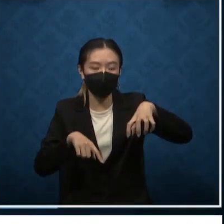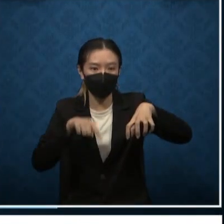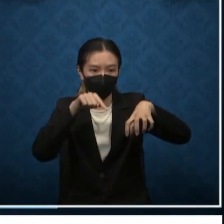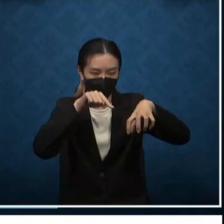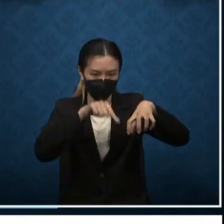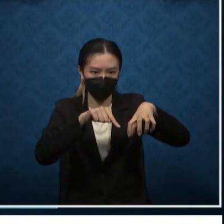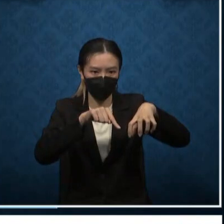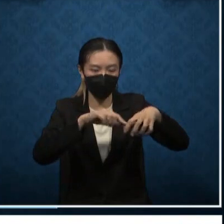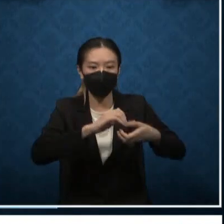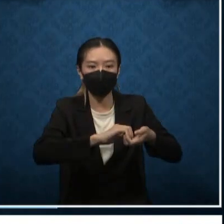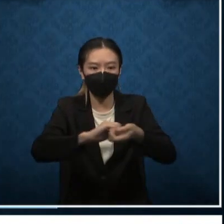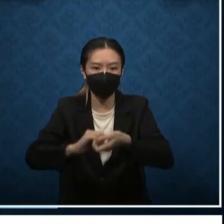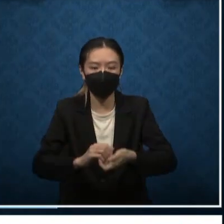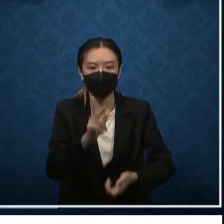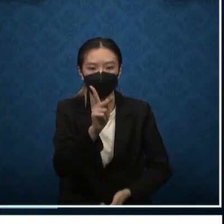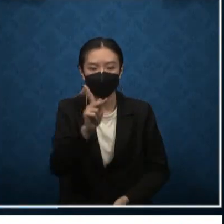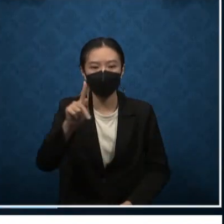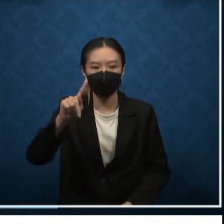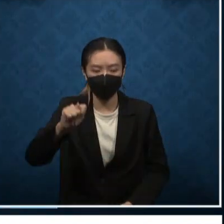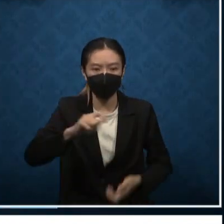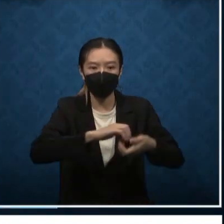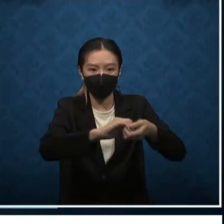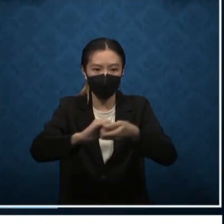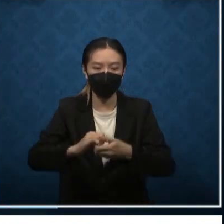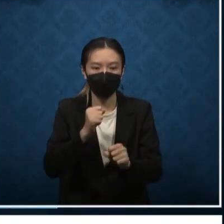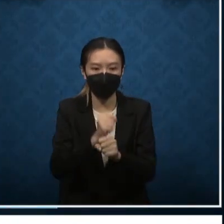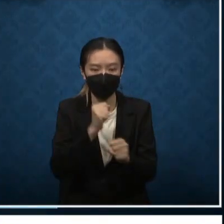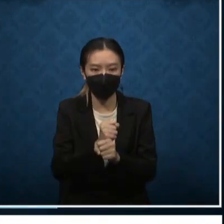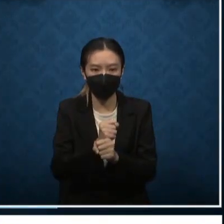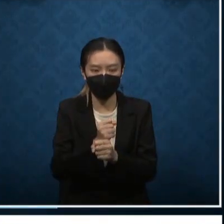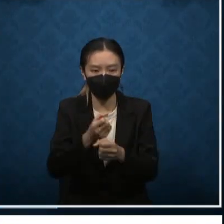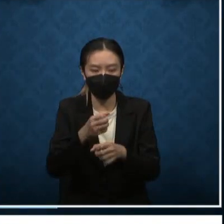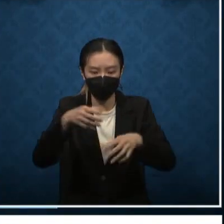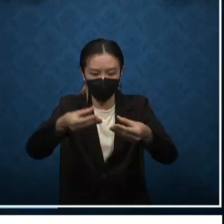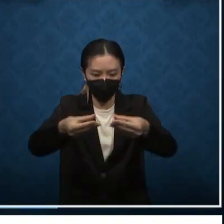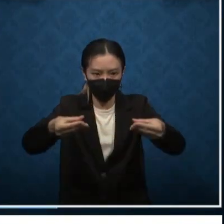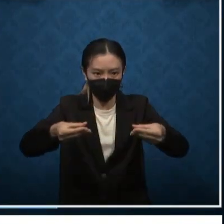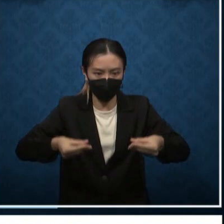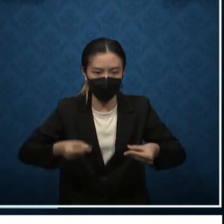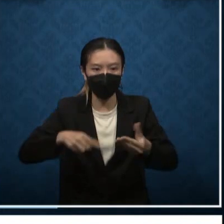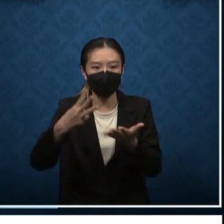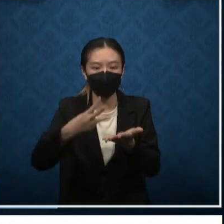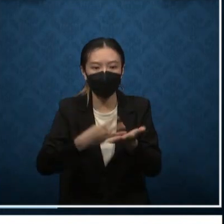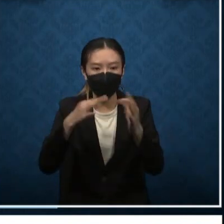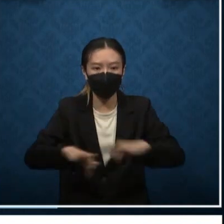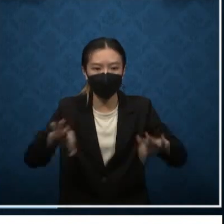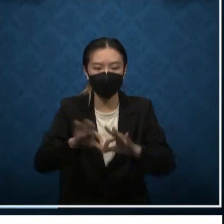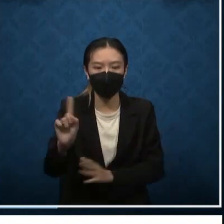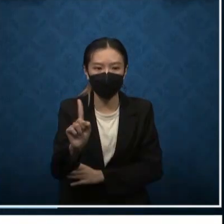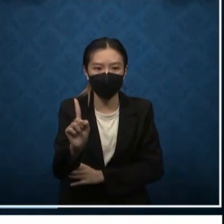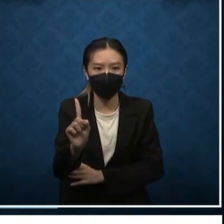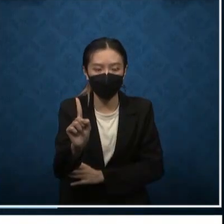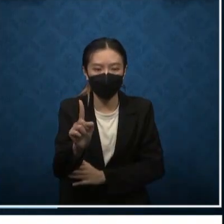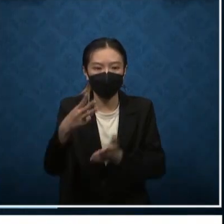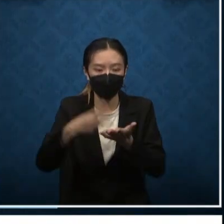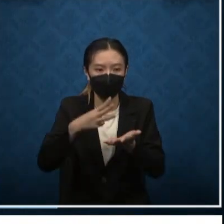กลาวร่วมกับกรอกตอรได้จะทำร่มกันมีวิชาทสำคญก็คือว